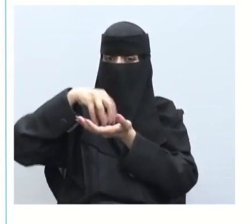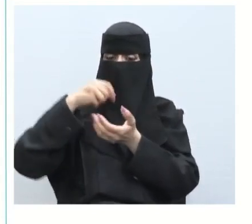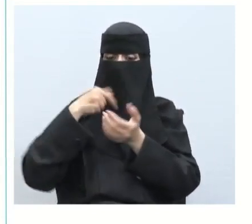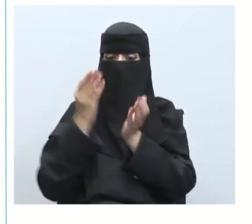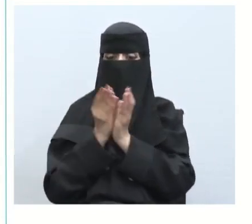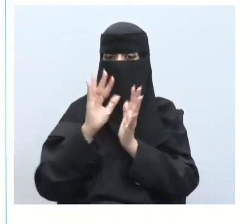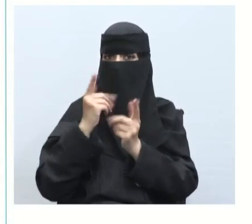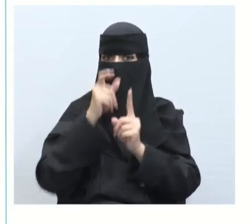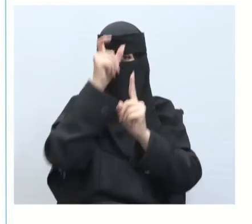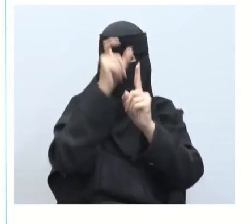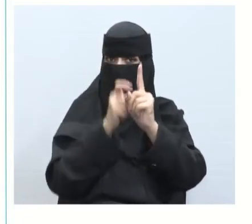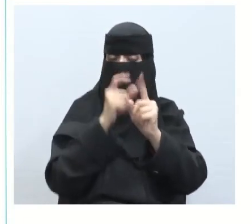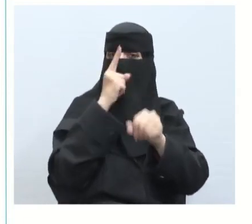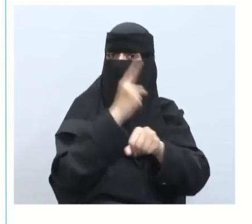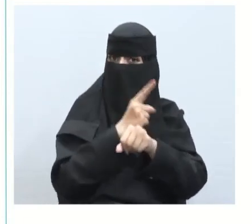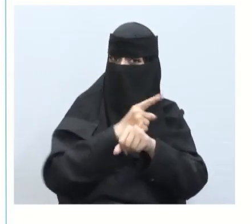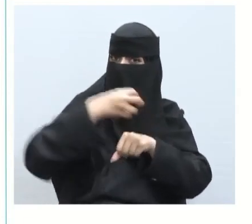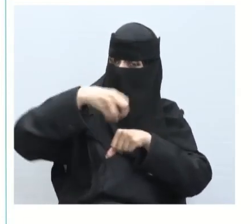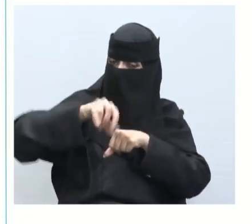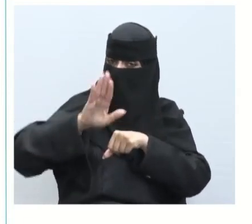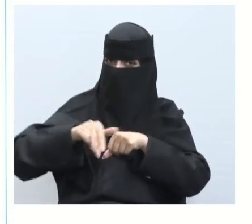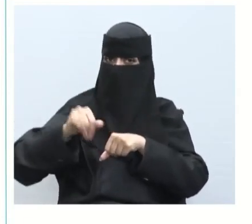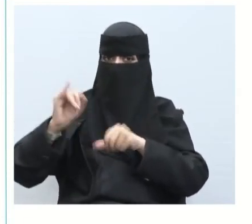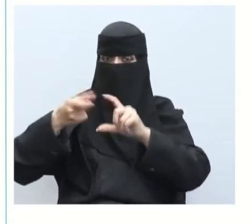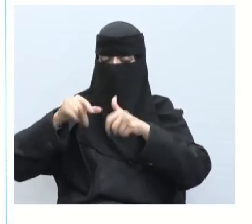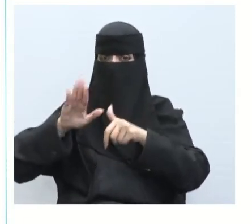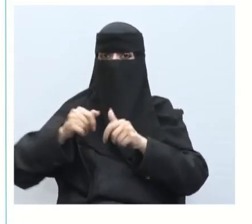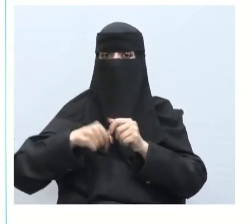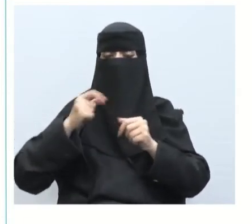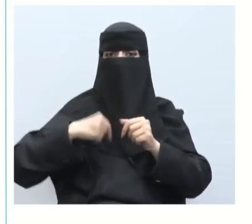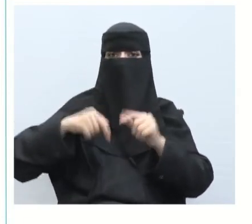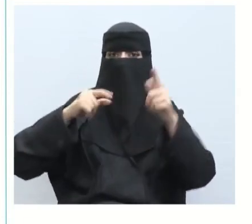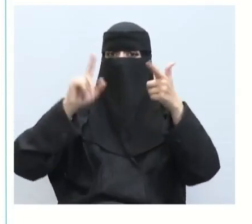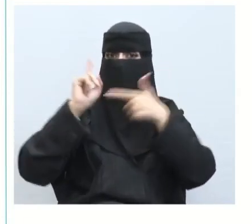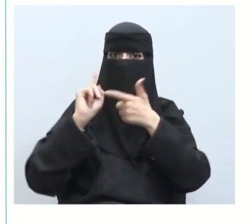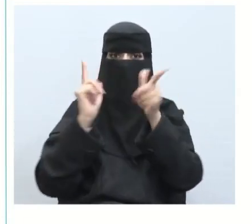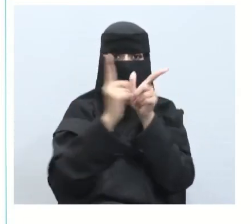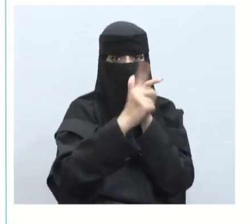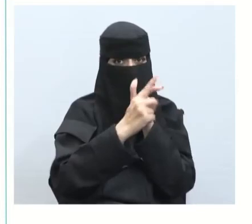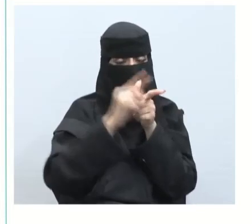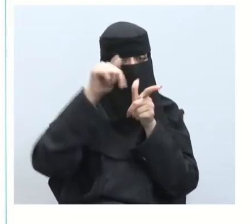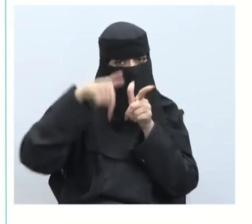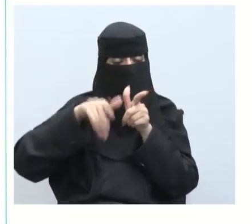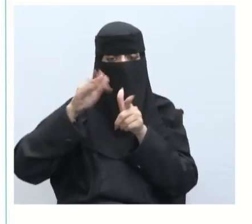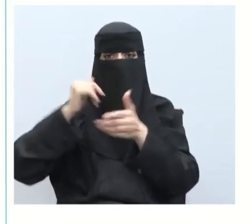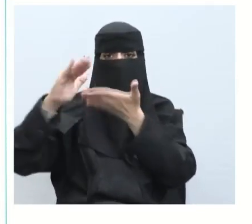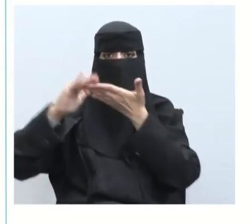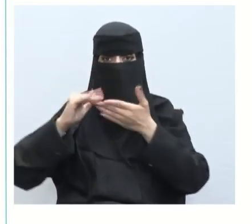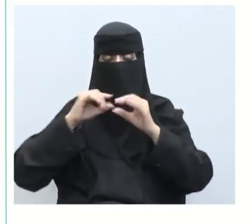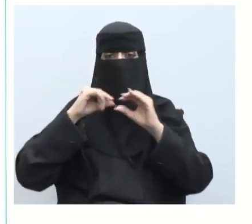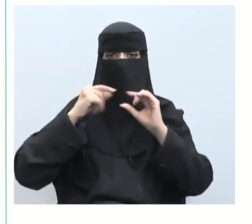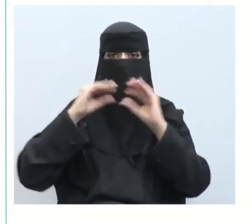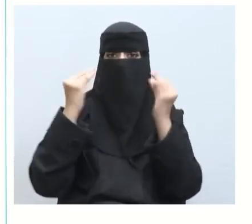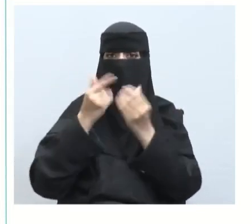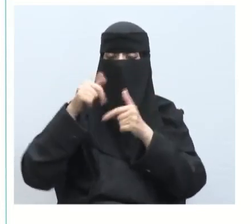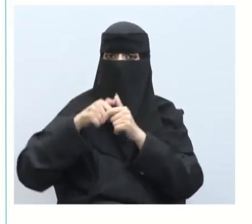على المعلمين هم جزء من المنظمه الوكلاء المساعدين الاداريين